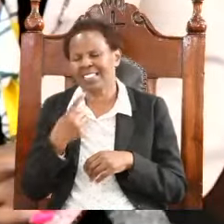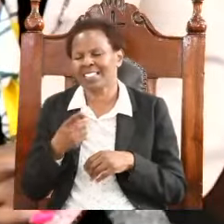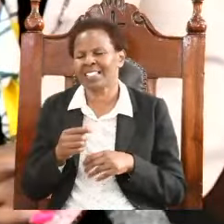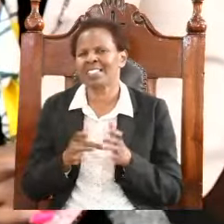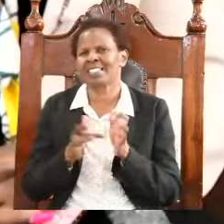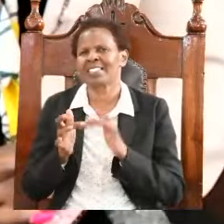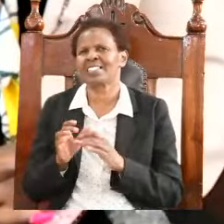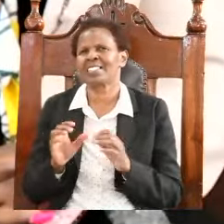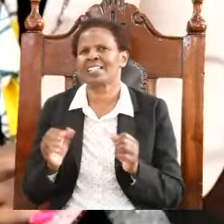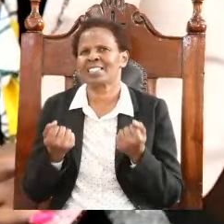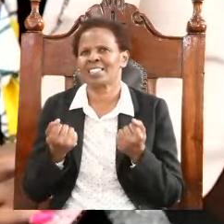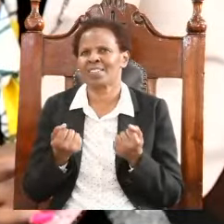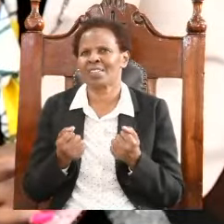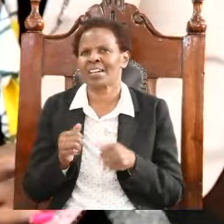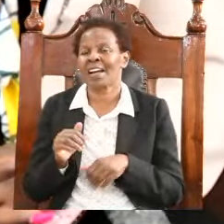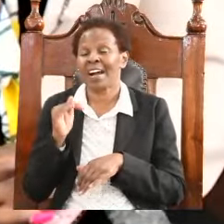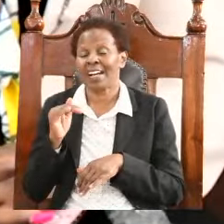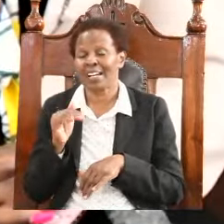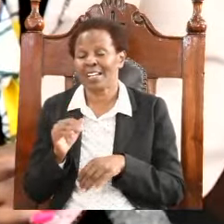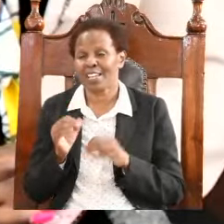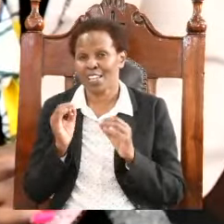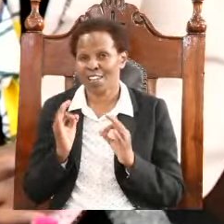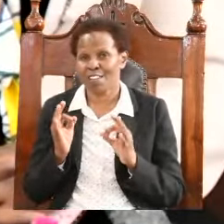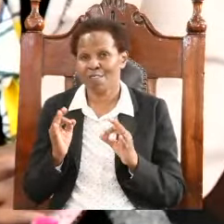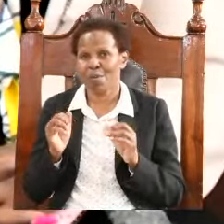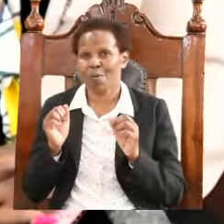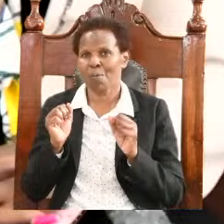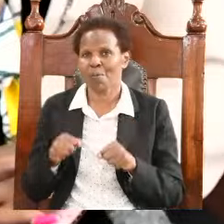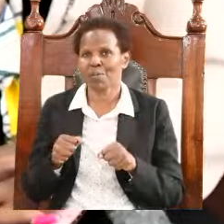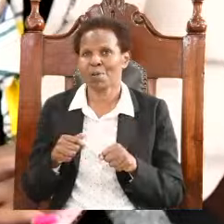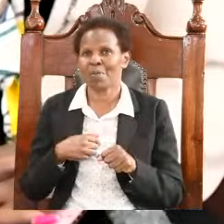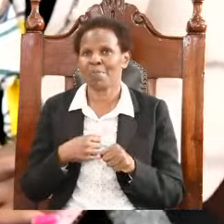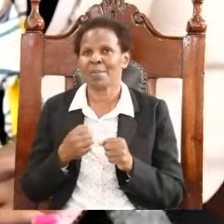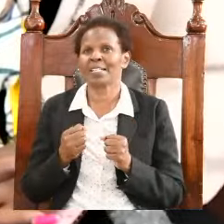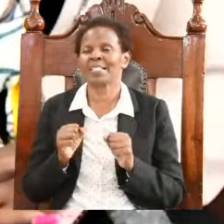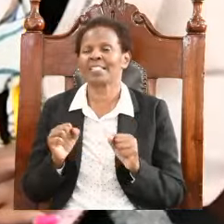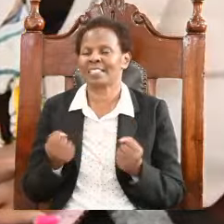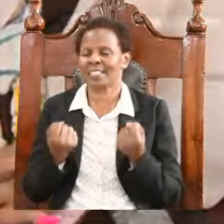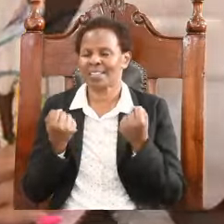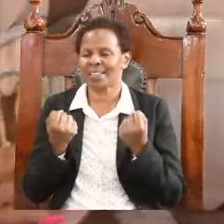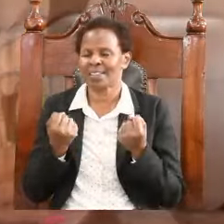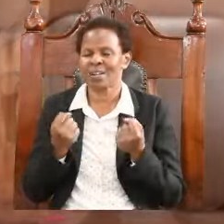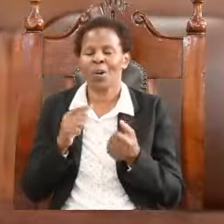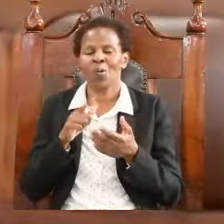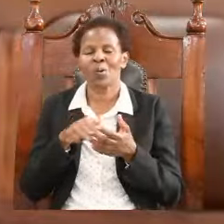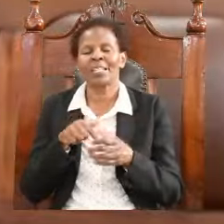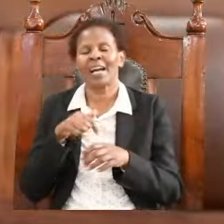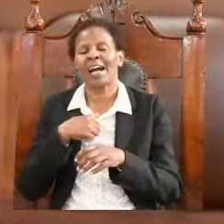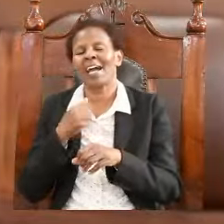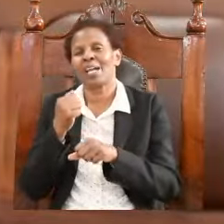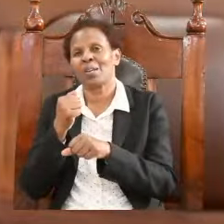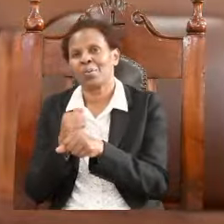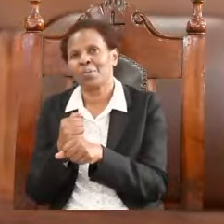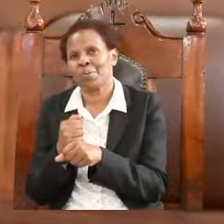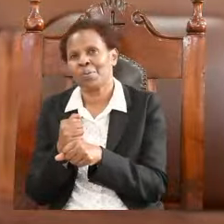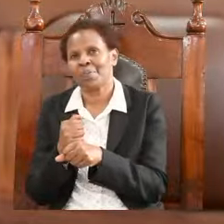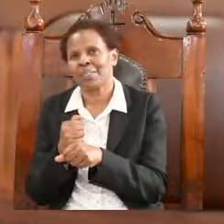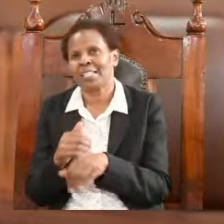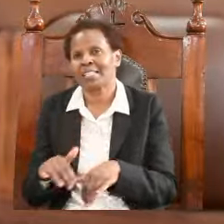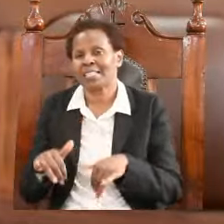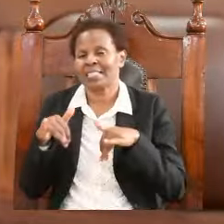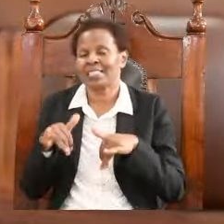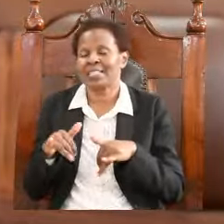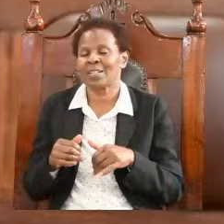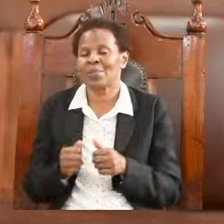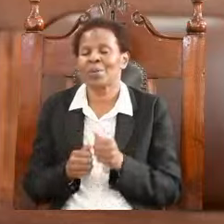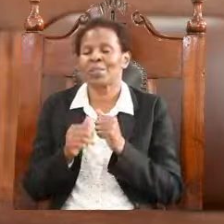ahonokanagia kunjuria kana nie ndi muhonoku na nie mwene uria ndiaragia uria njikaga uria njikaranagia na inyui guku ona